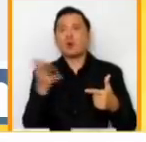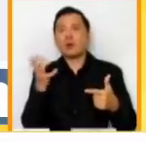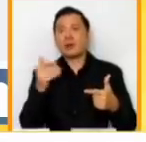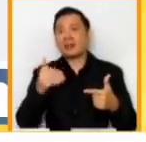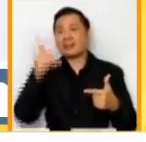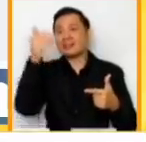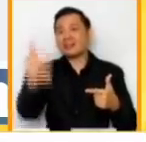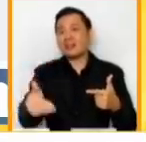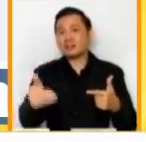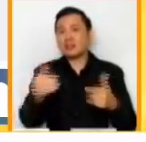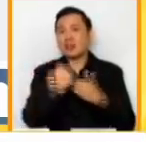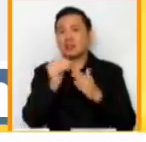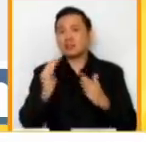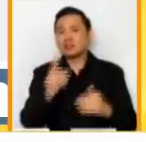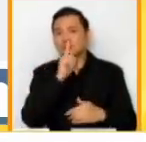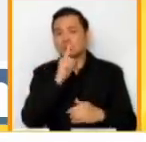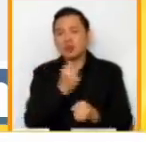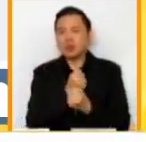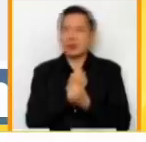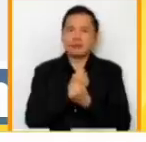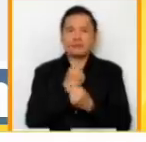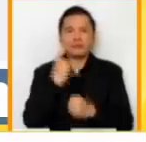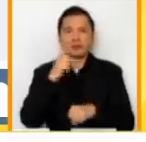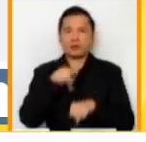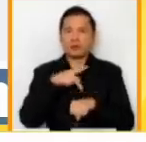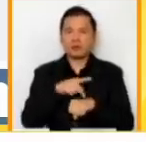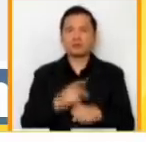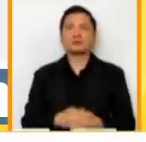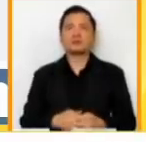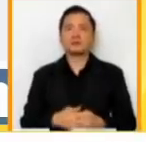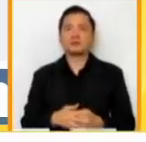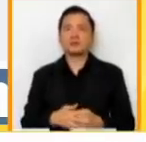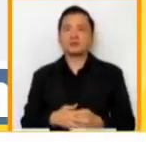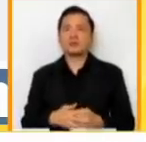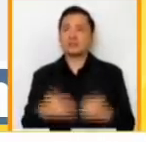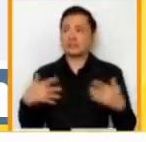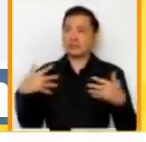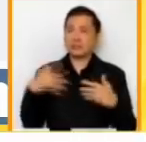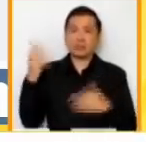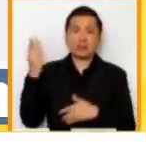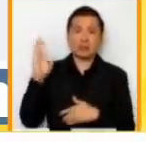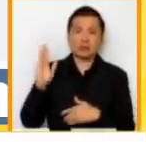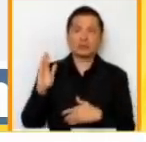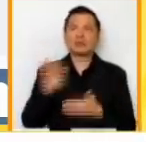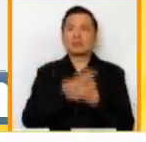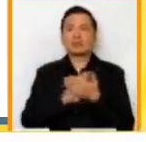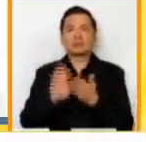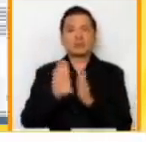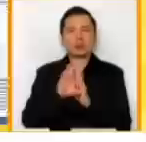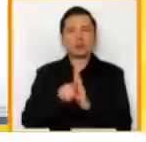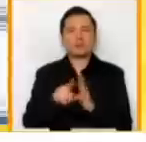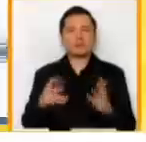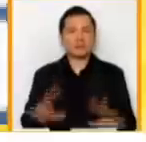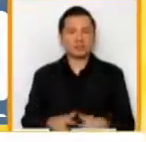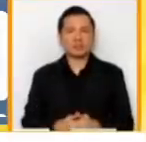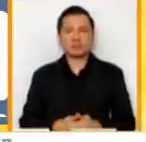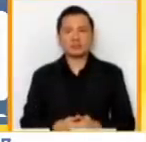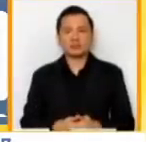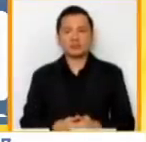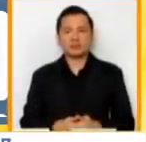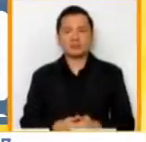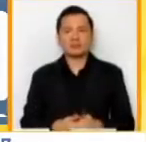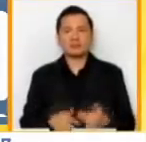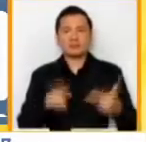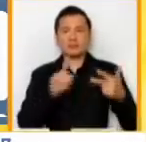na pagmamahal sa bayan, may takot sa Diyos at may malinis na background. Sinegundahan yan ni JL Mendoza. Dagdag